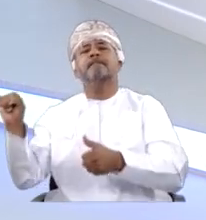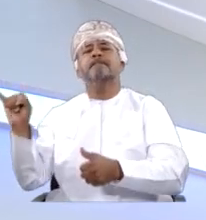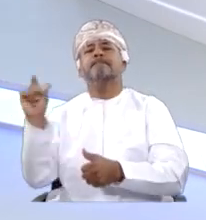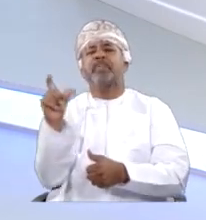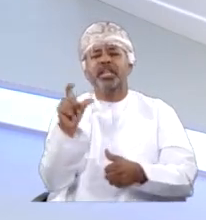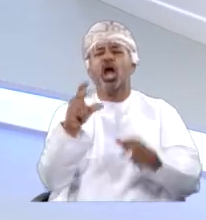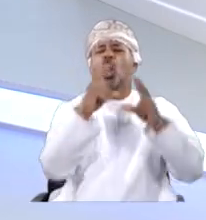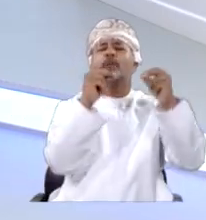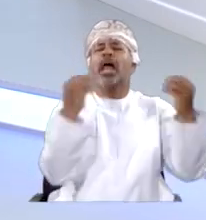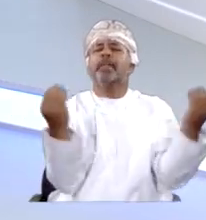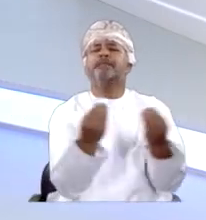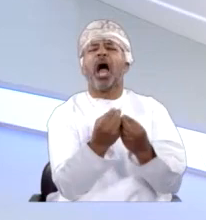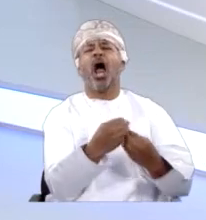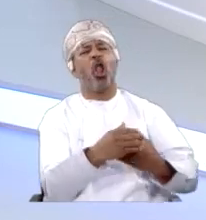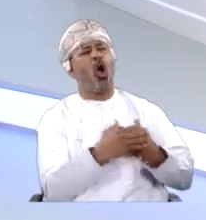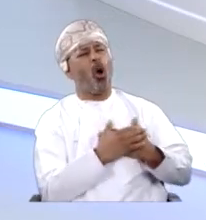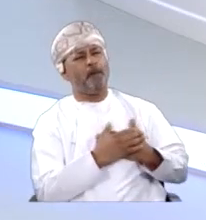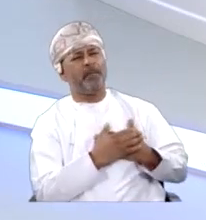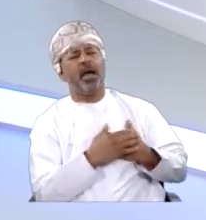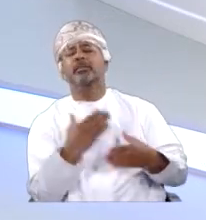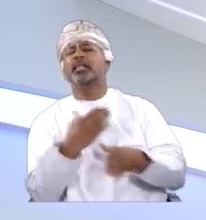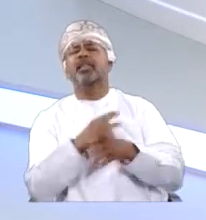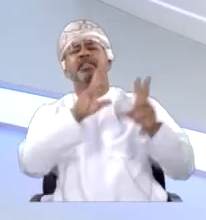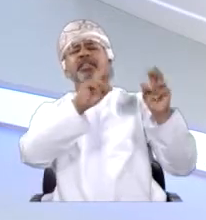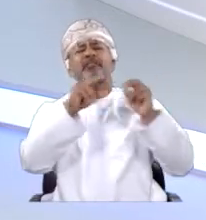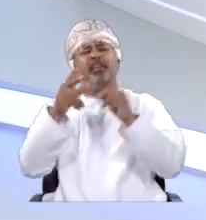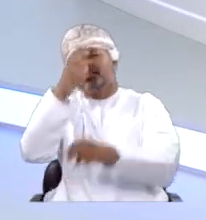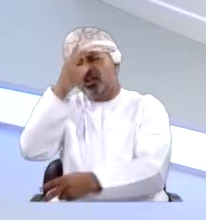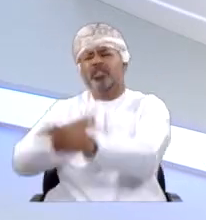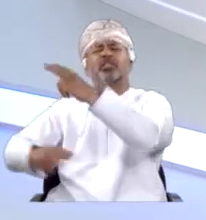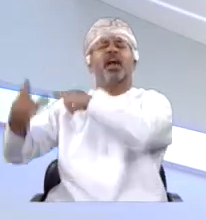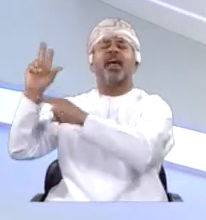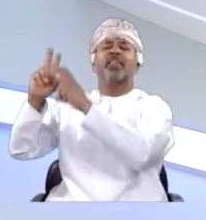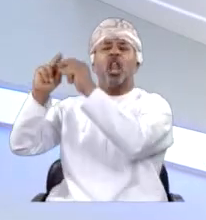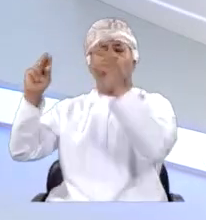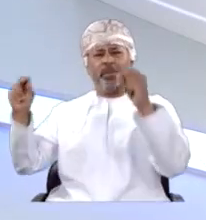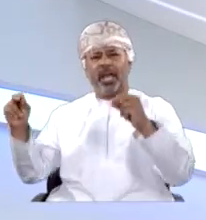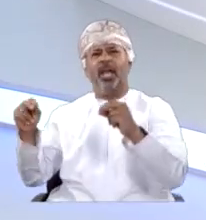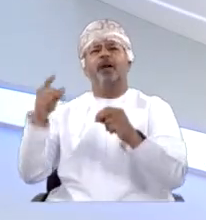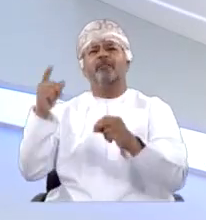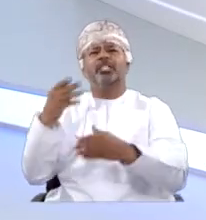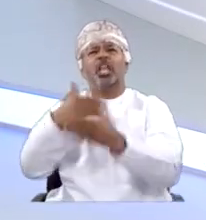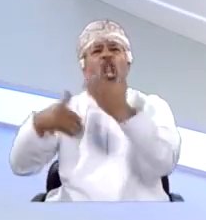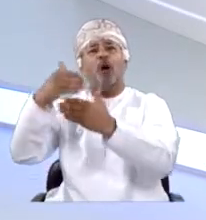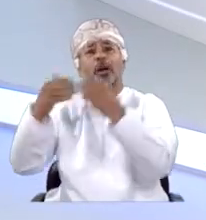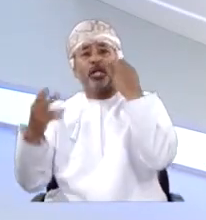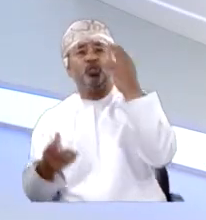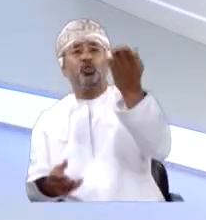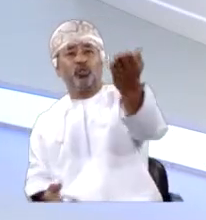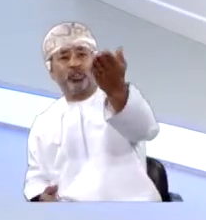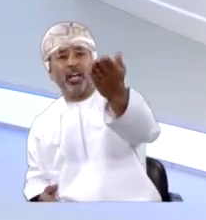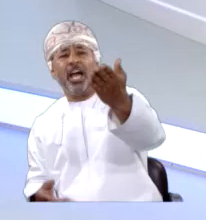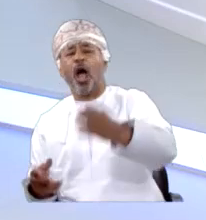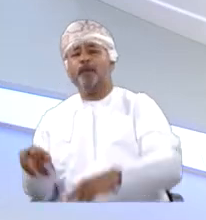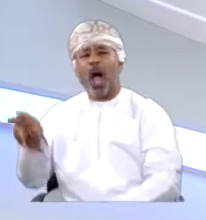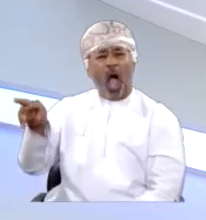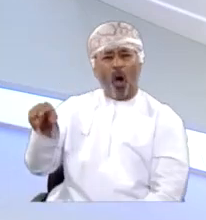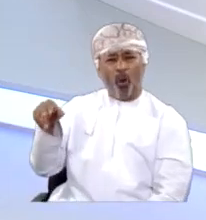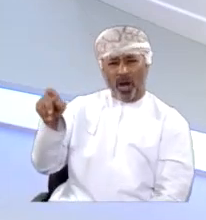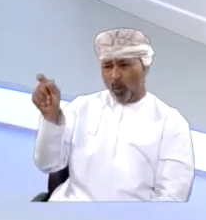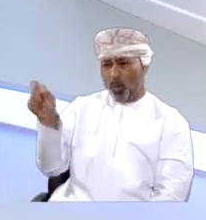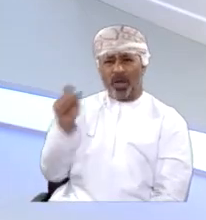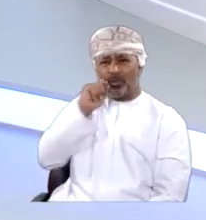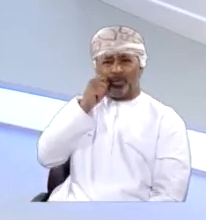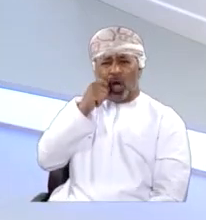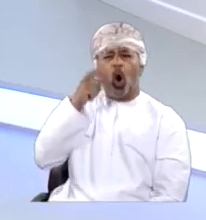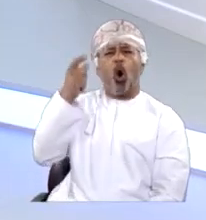مع الحب، لمحاكاة التراث والثقافة اللبنانية من خلال العمران. يستخدم الشقيقان خشبا